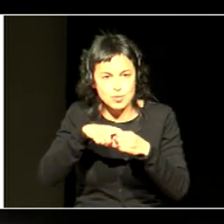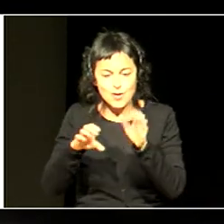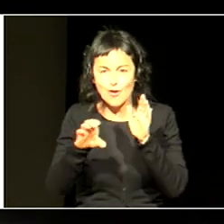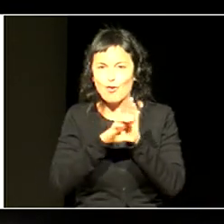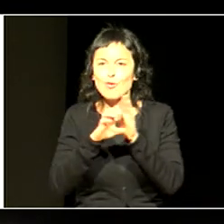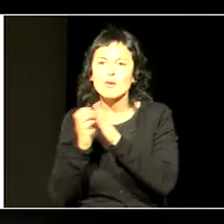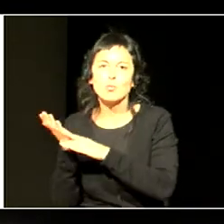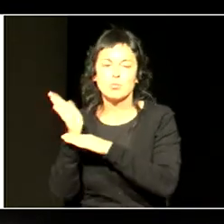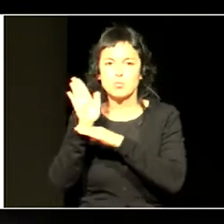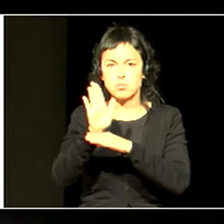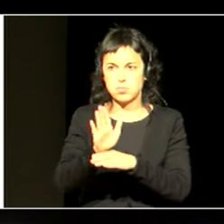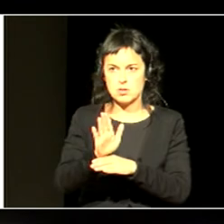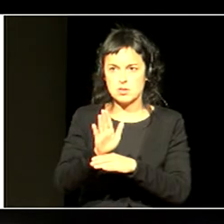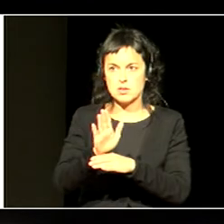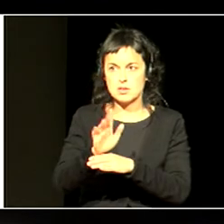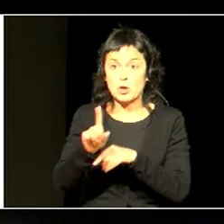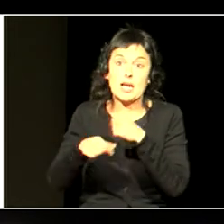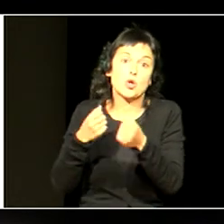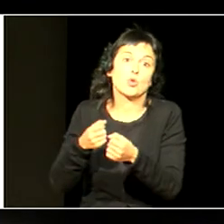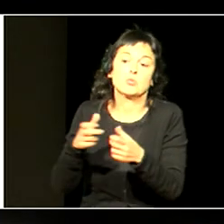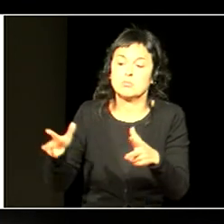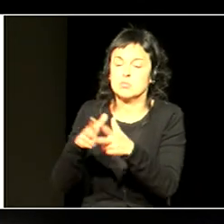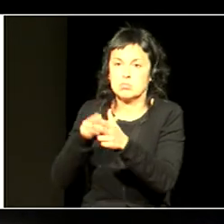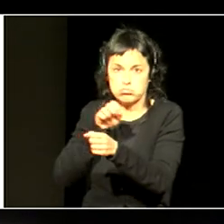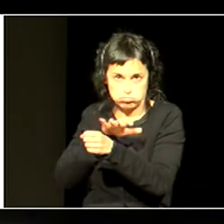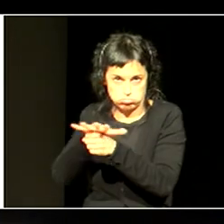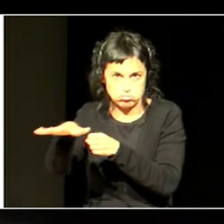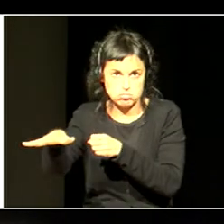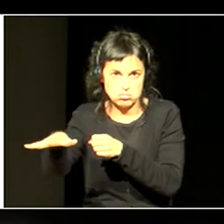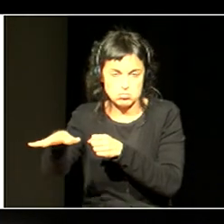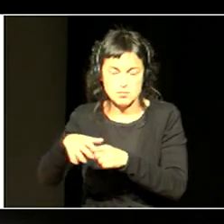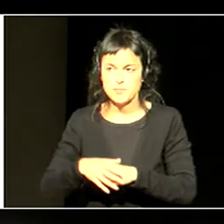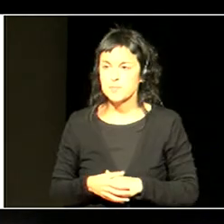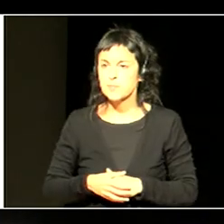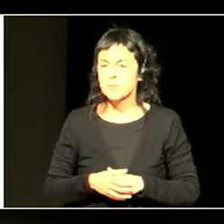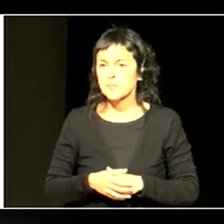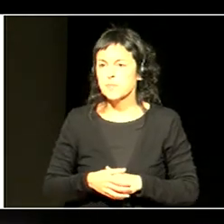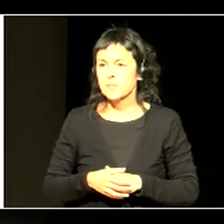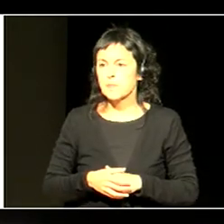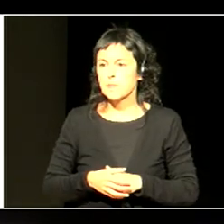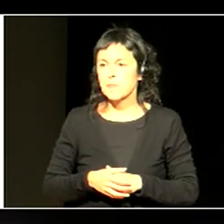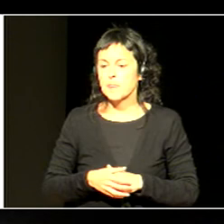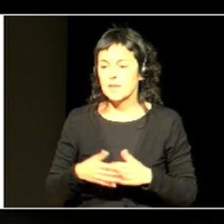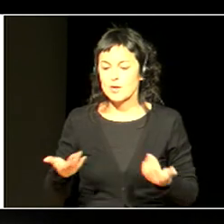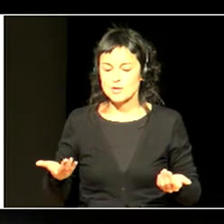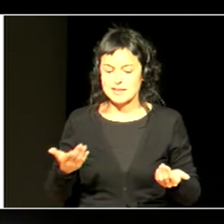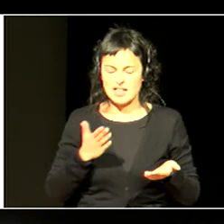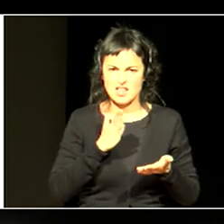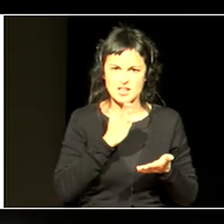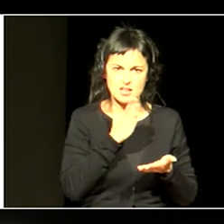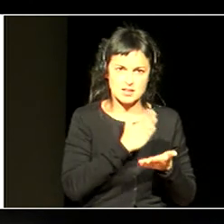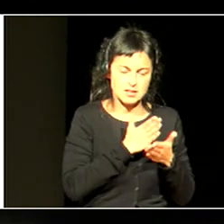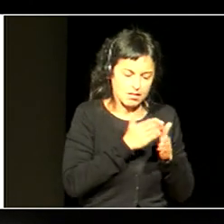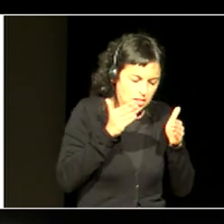eta horregaz batera eragina izatia gizartian. Hau da, gure geletatik pausu bat emon behar